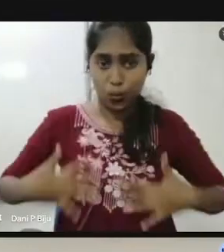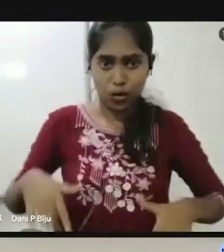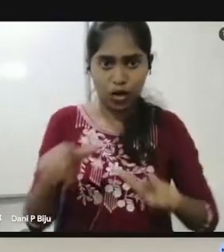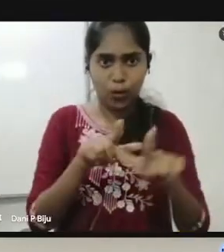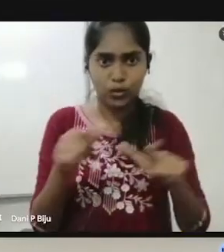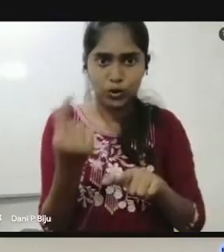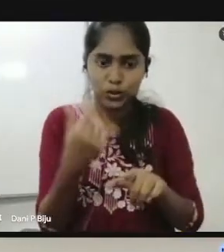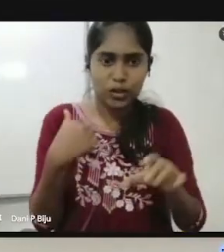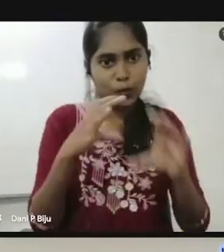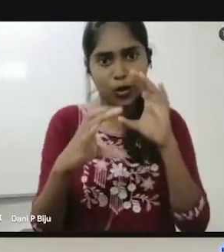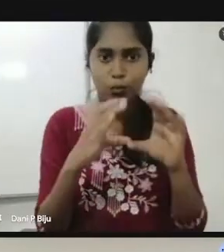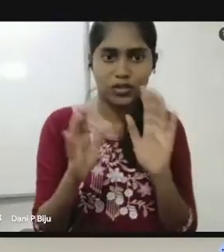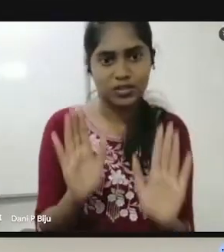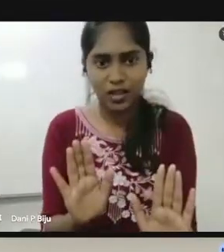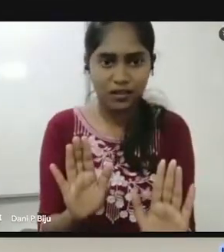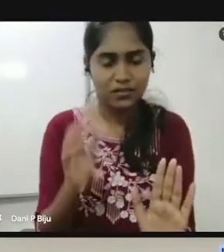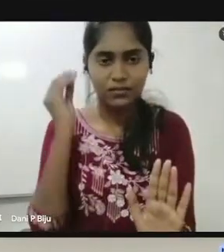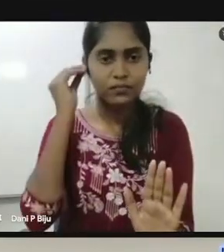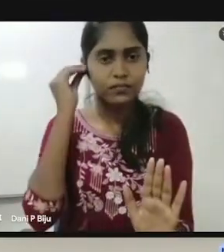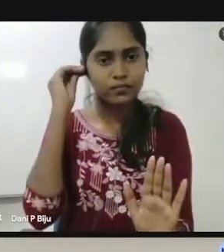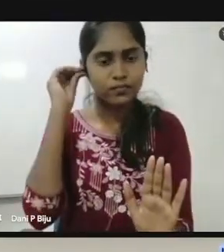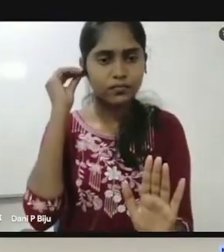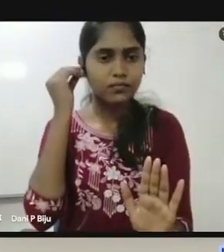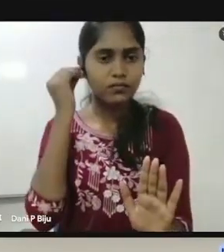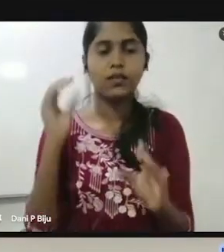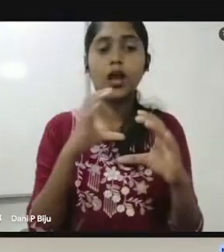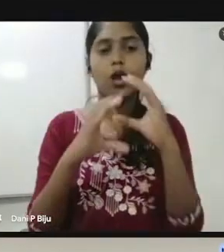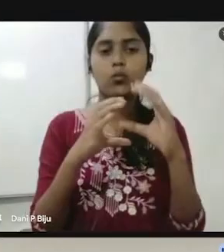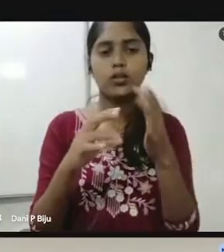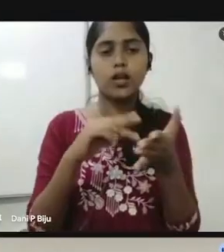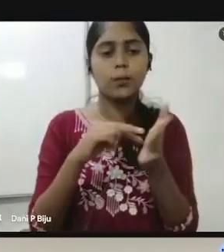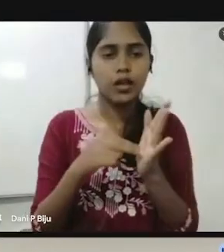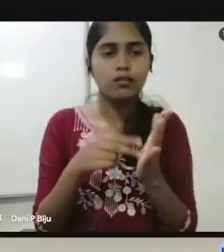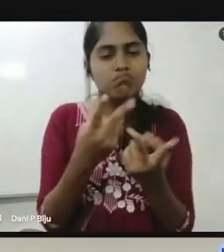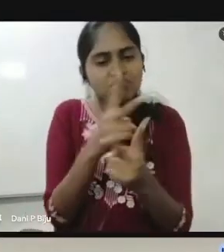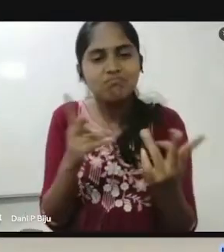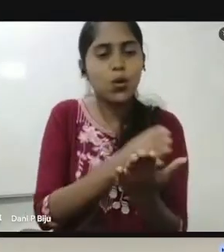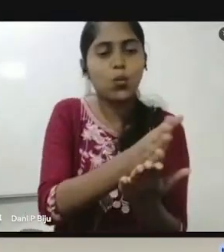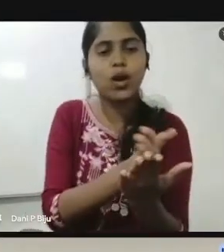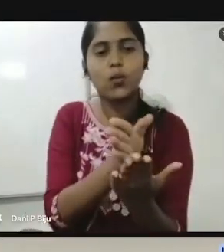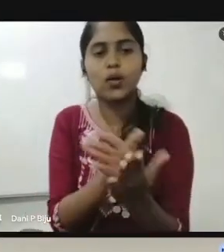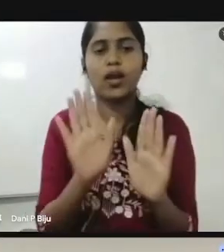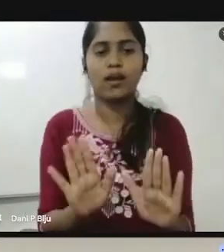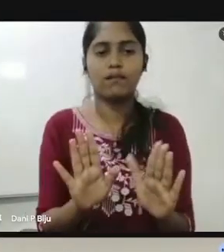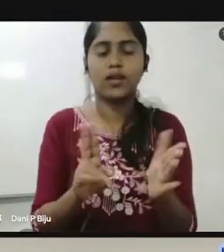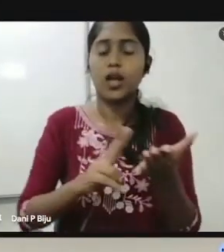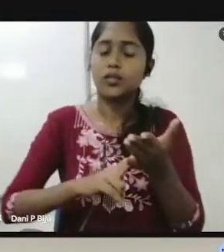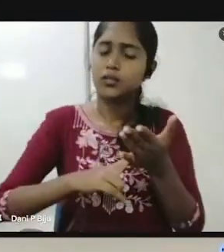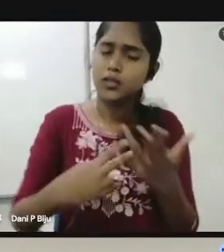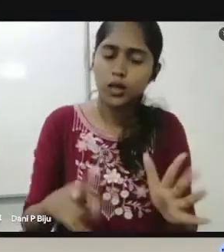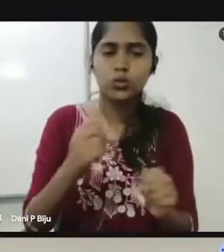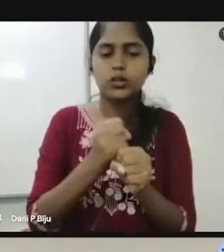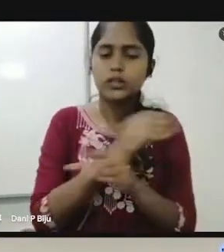ഉപയോഗിച്ച് നമ്മൾ ആശയവിനിമയം നടത്താറുണ്ട്. സോ ആശയവിനിമയത്തിന് പല പല മാർഗങ്ങളുണ്ട്. നമ്മൾ പൊതുവായി ഉപയോഗിക്കുന്നതാണ് ഇതെല്ലാം.